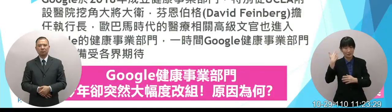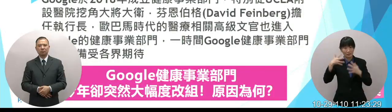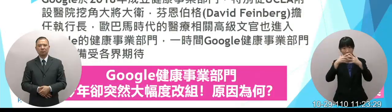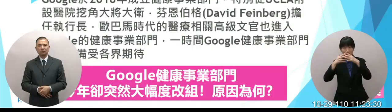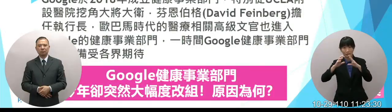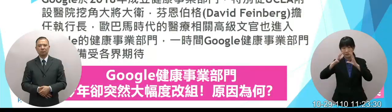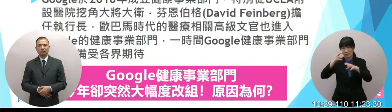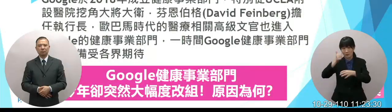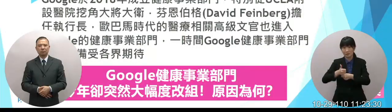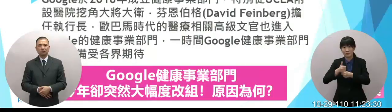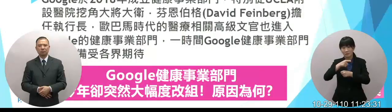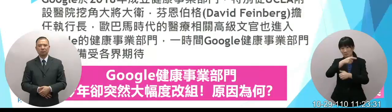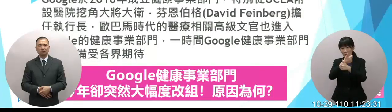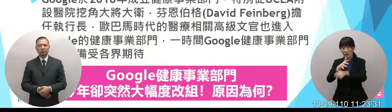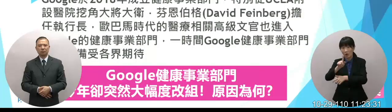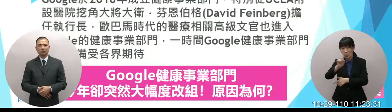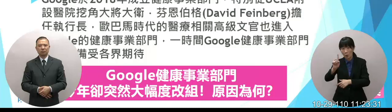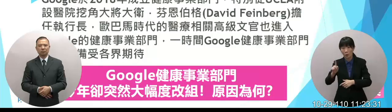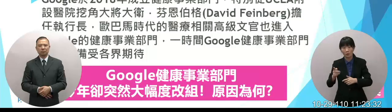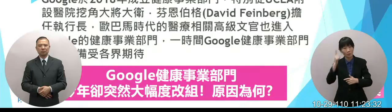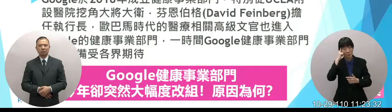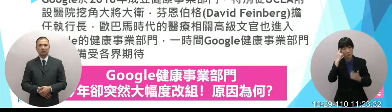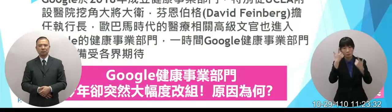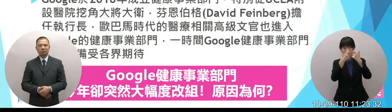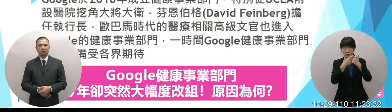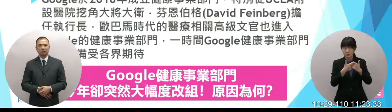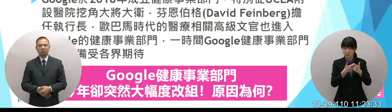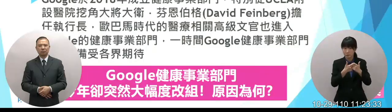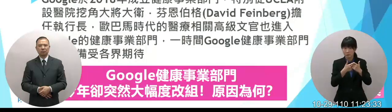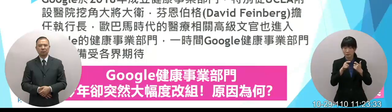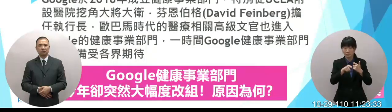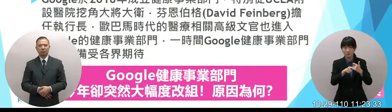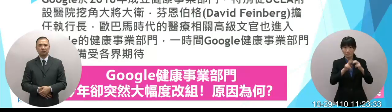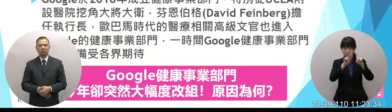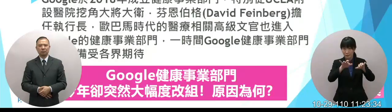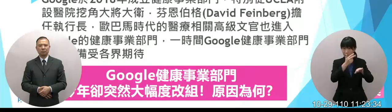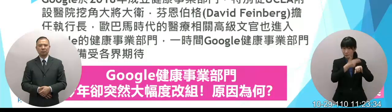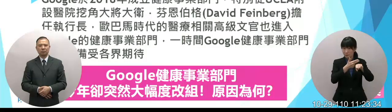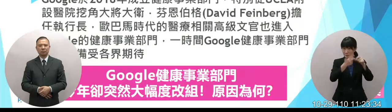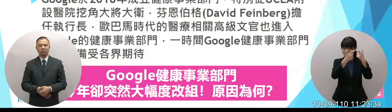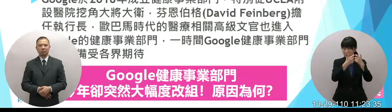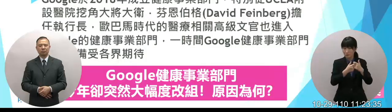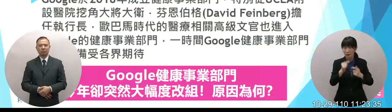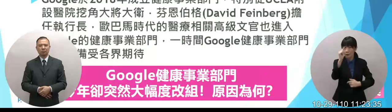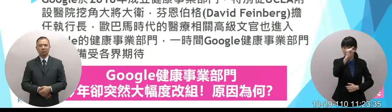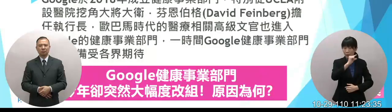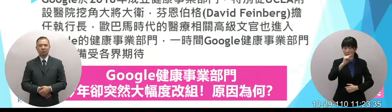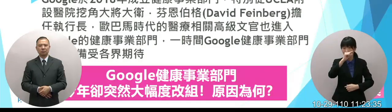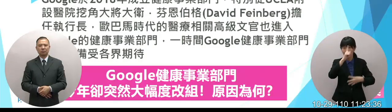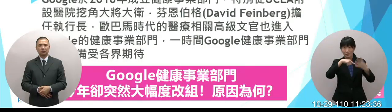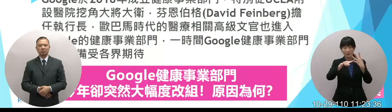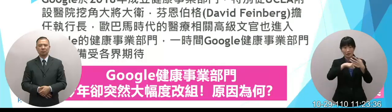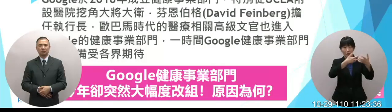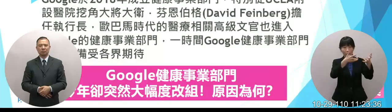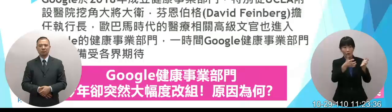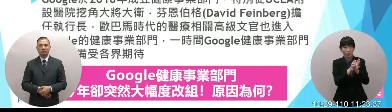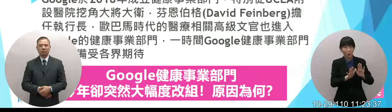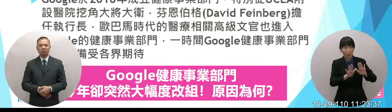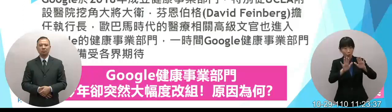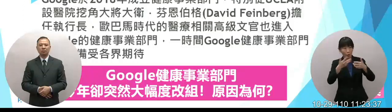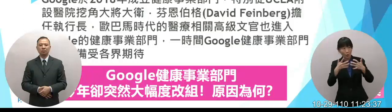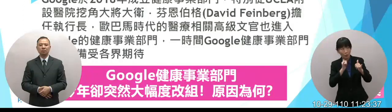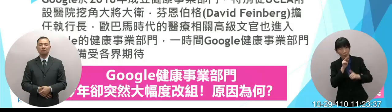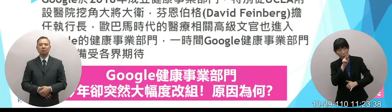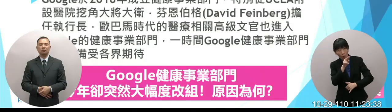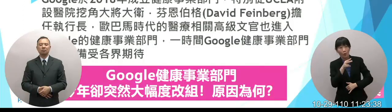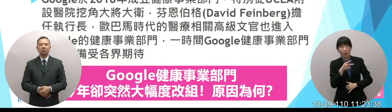关的文官带进了 Google Health。 一时间 Google 健康事业部门的发展备受各界的期